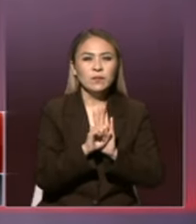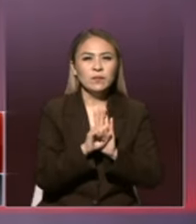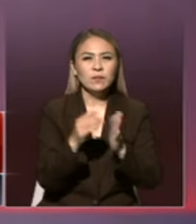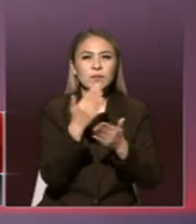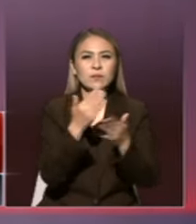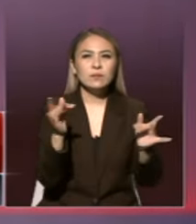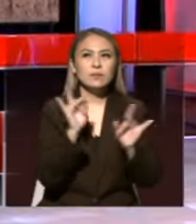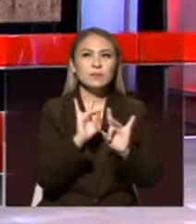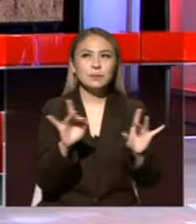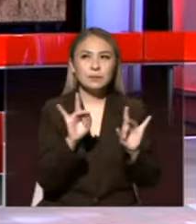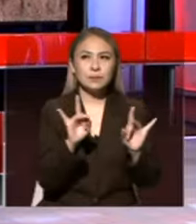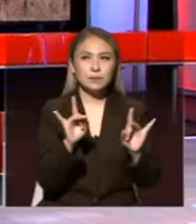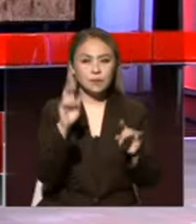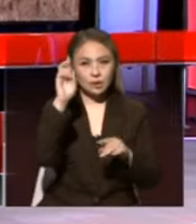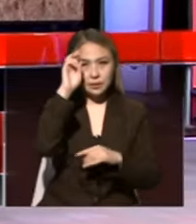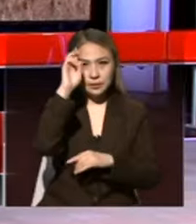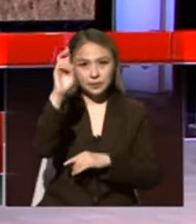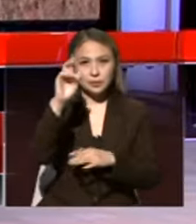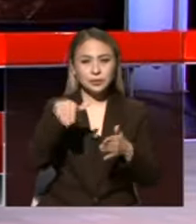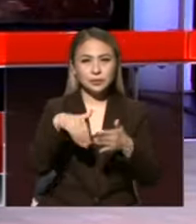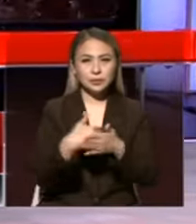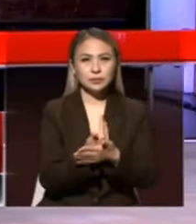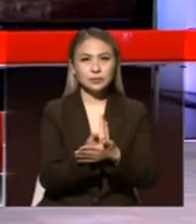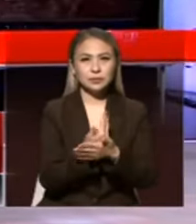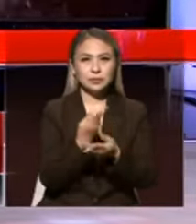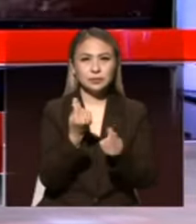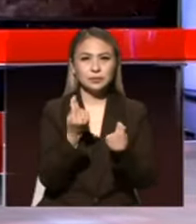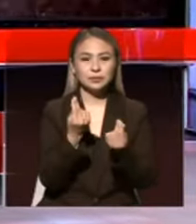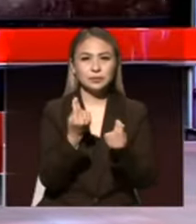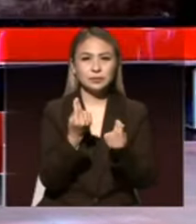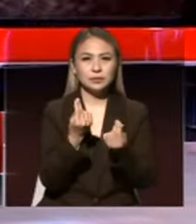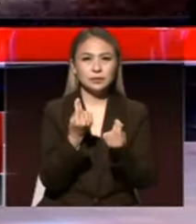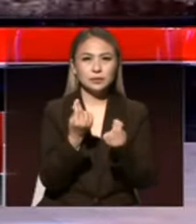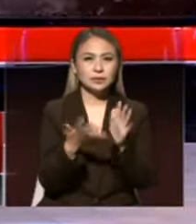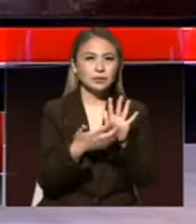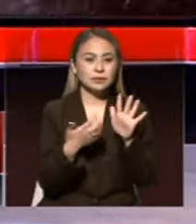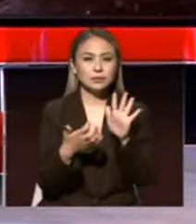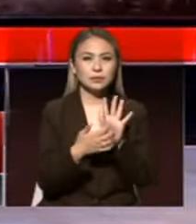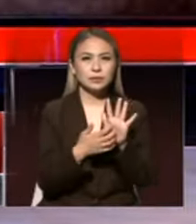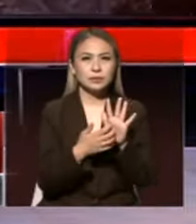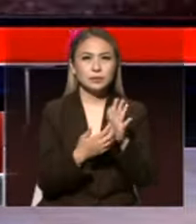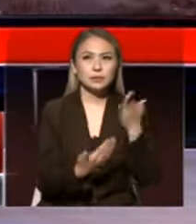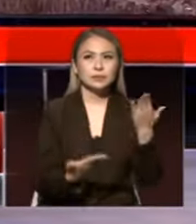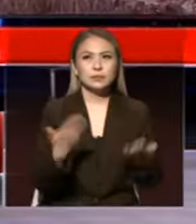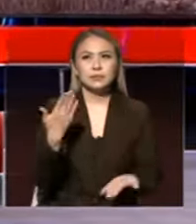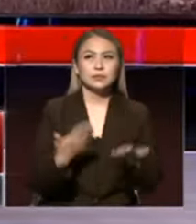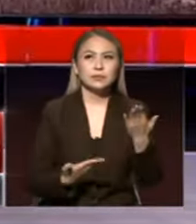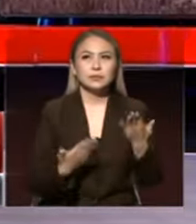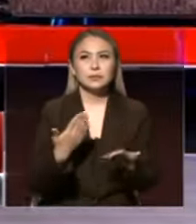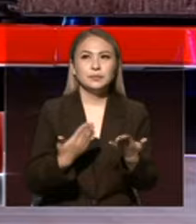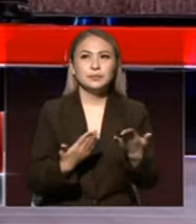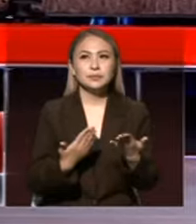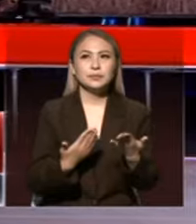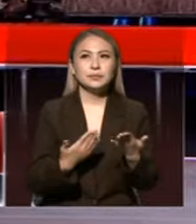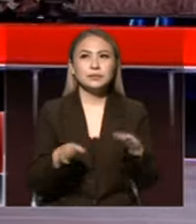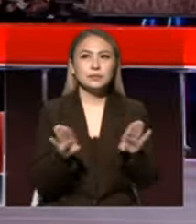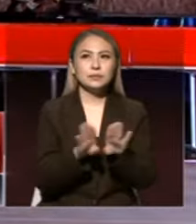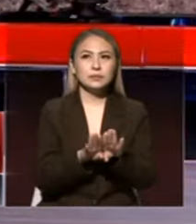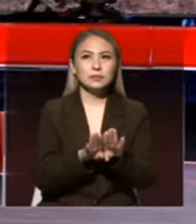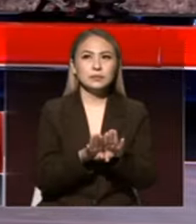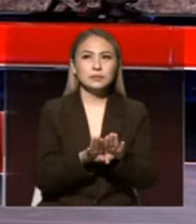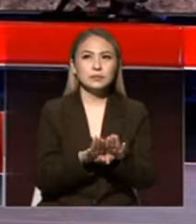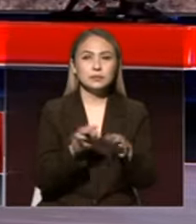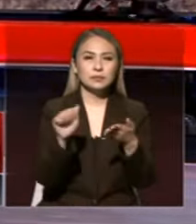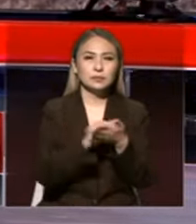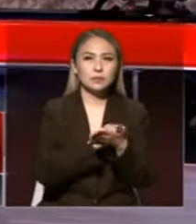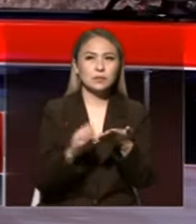айтып кеткендей, мемлекет тарапынан жаңартуға ақша қаржының жетіспеушілігі. Егер де ана қанағат сияқты